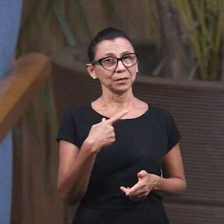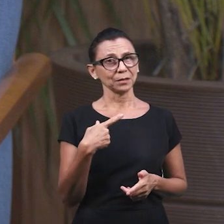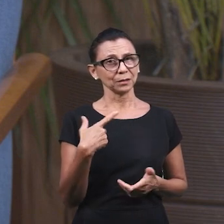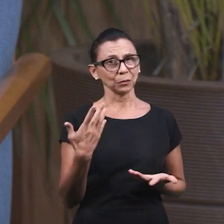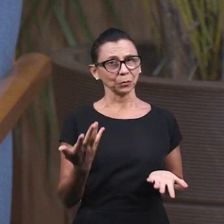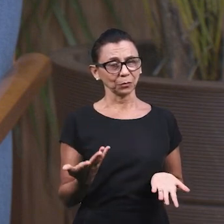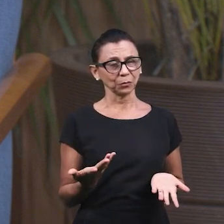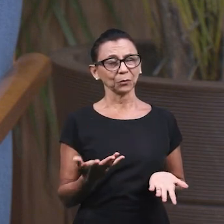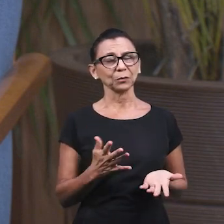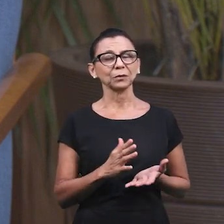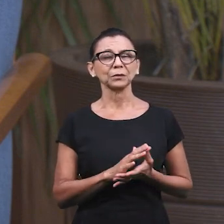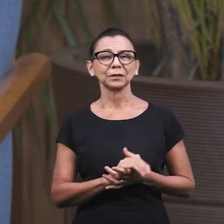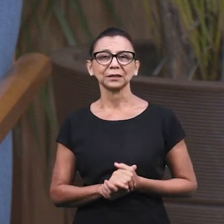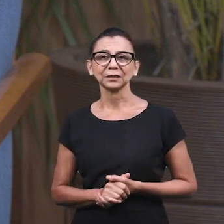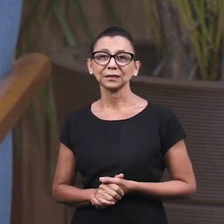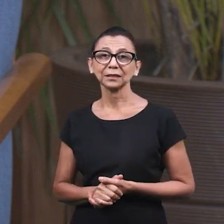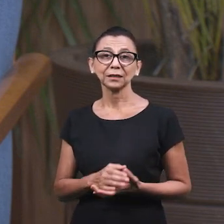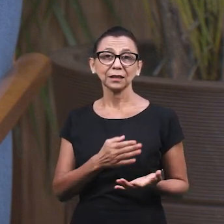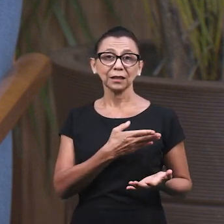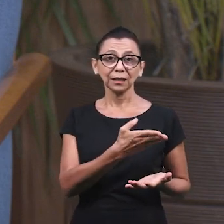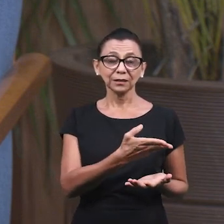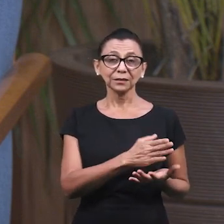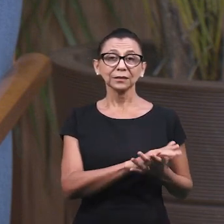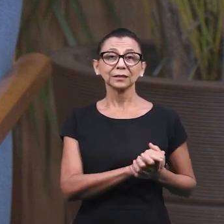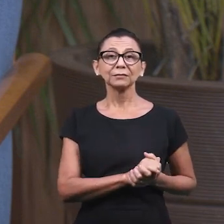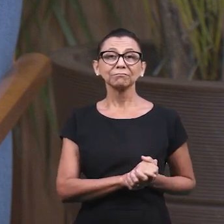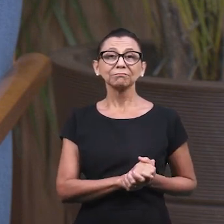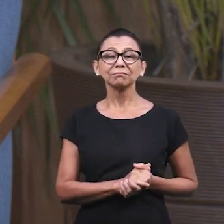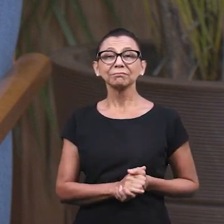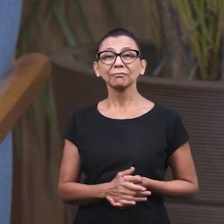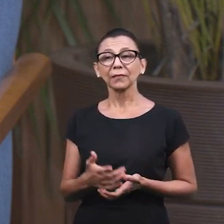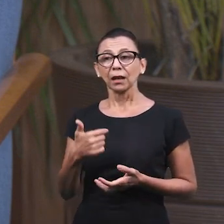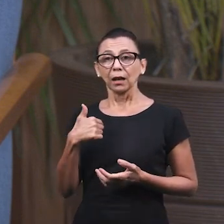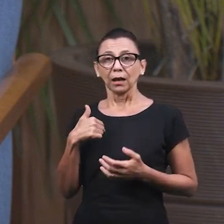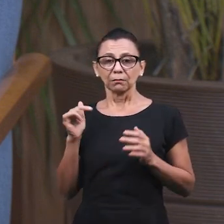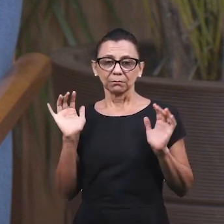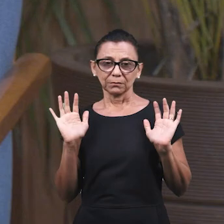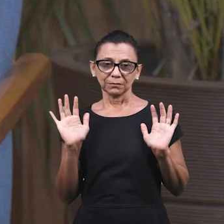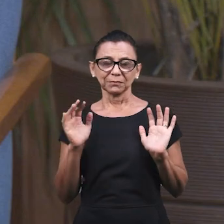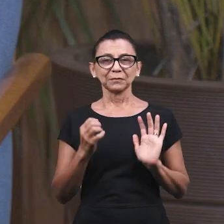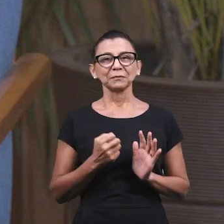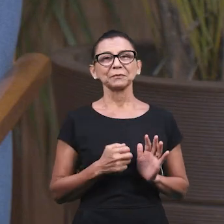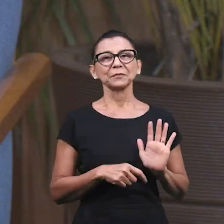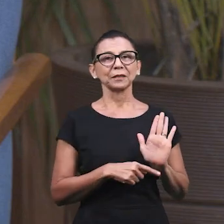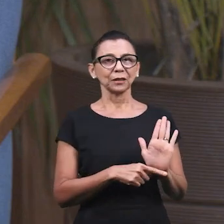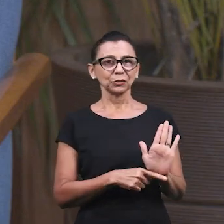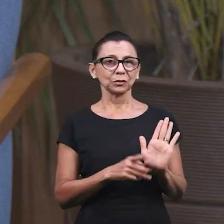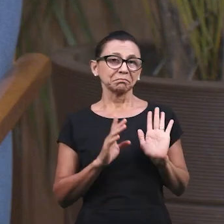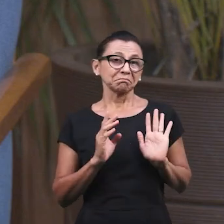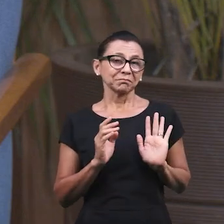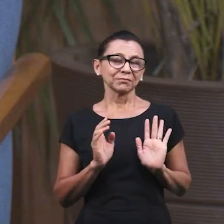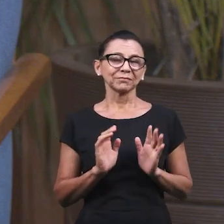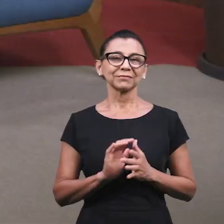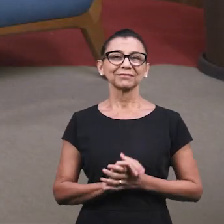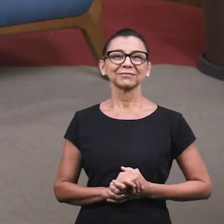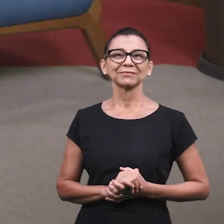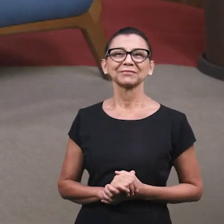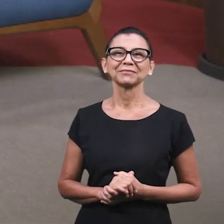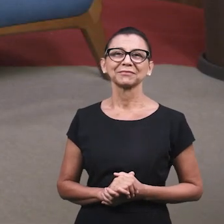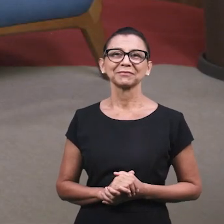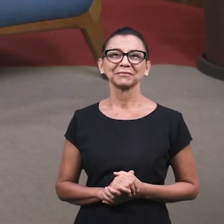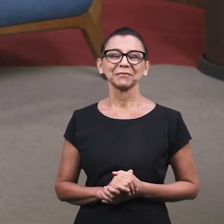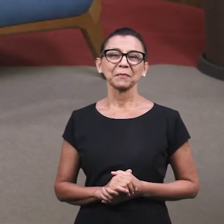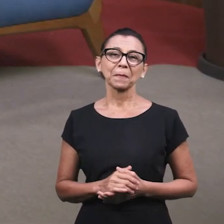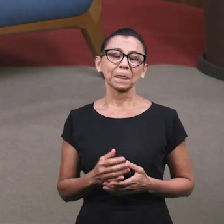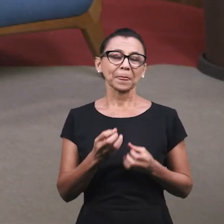la compagnie que nous avons ici, des pasteurs Daniel Morel et Sérgio Souza. Moi, je suis là juste pour aider